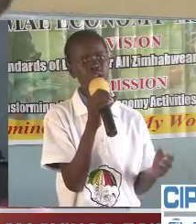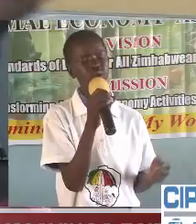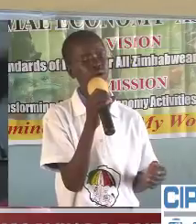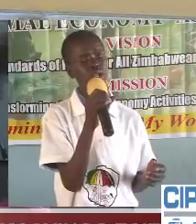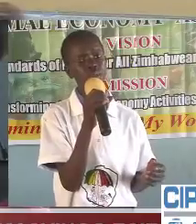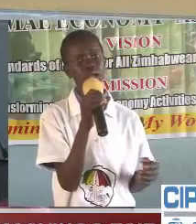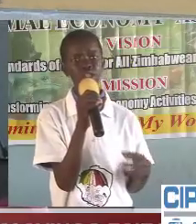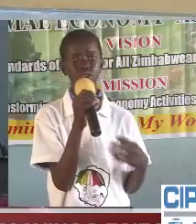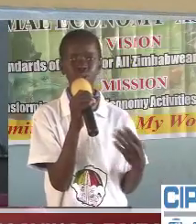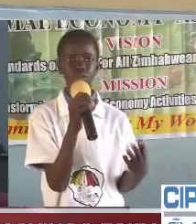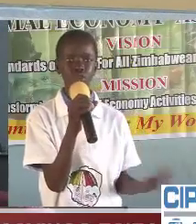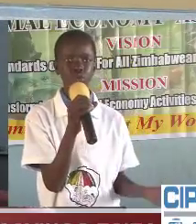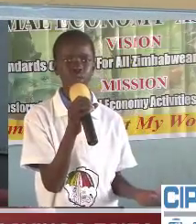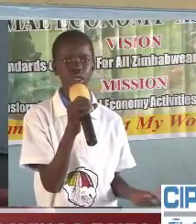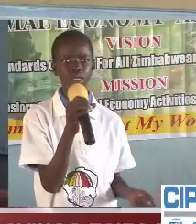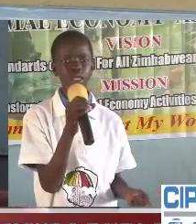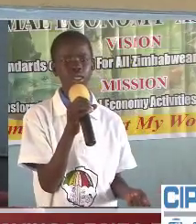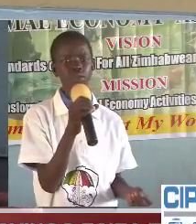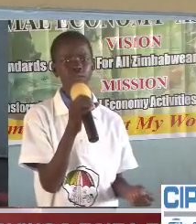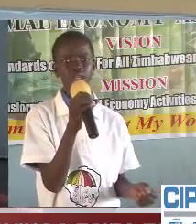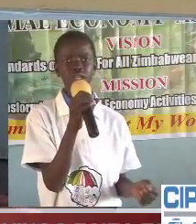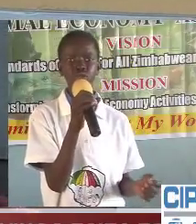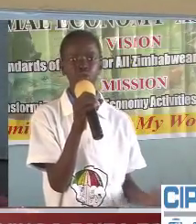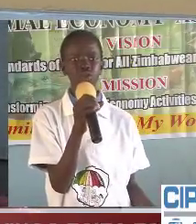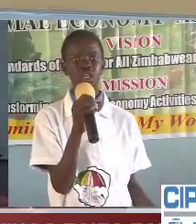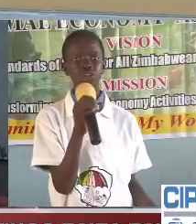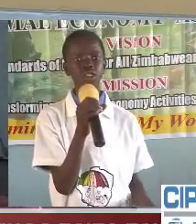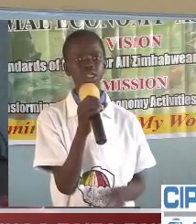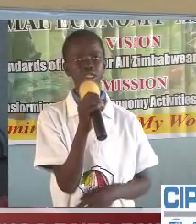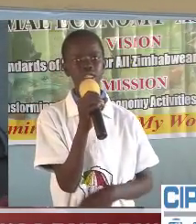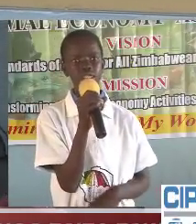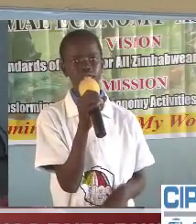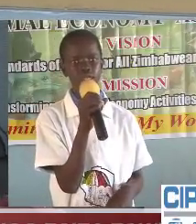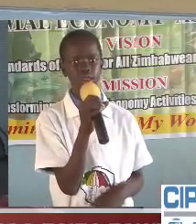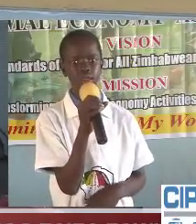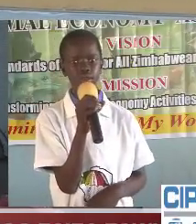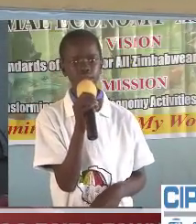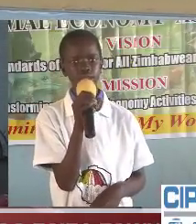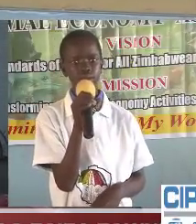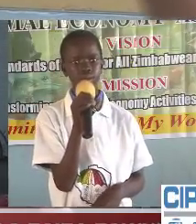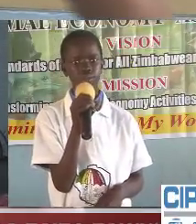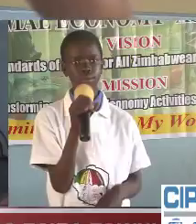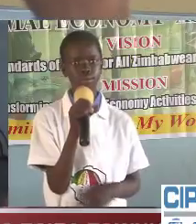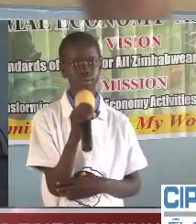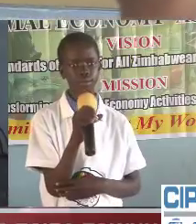madhefu ose anongowana mari shoma-shoma mari yechikoro ndeyacho inenge chinetsa